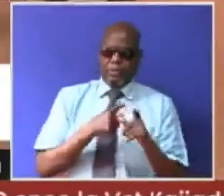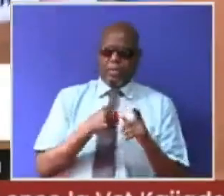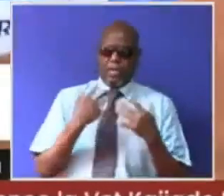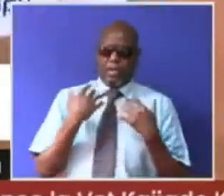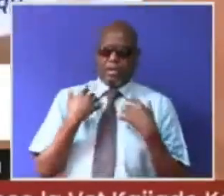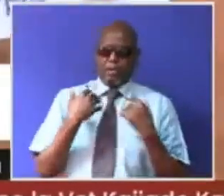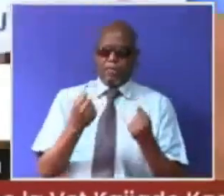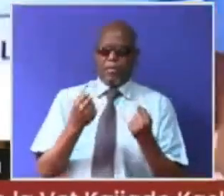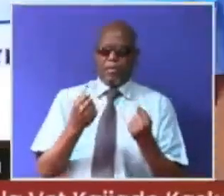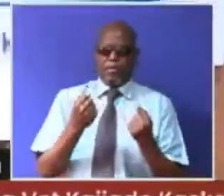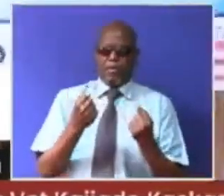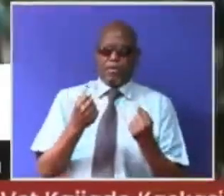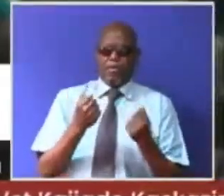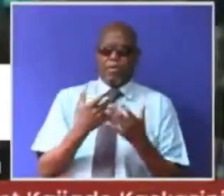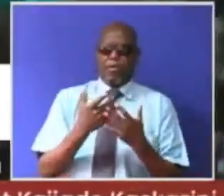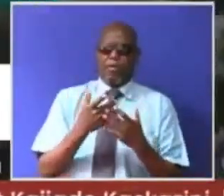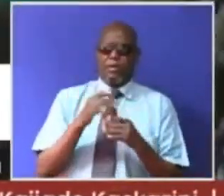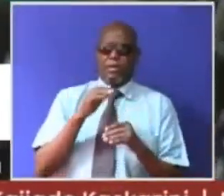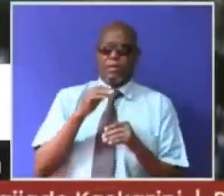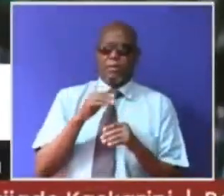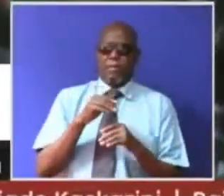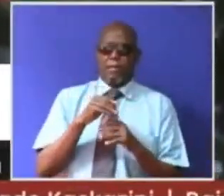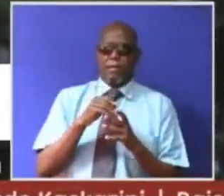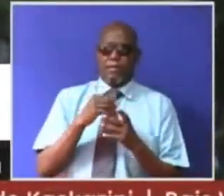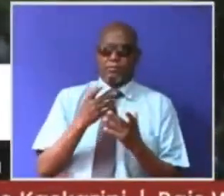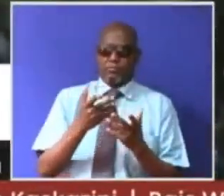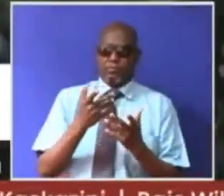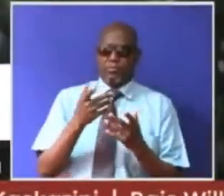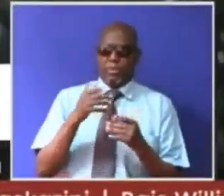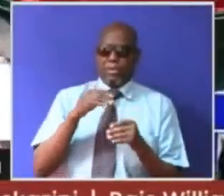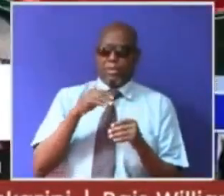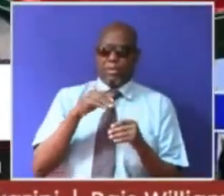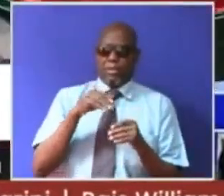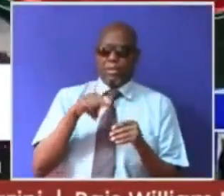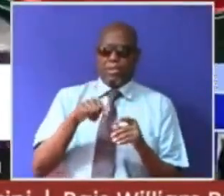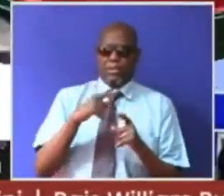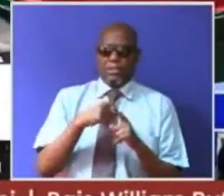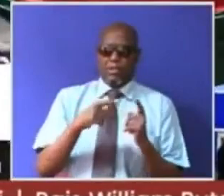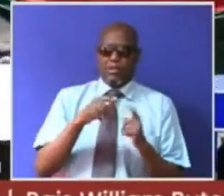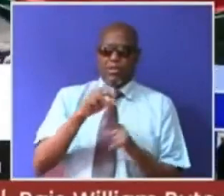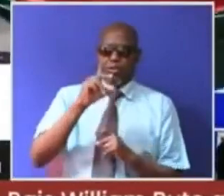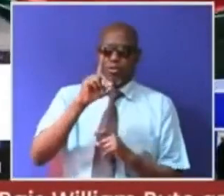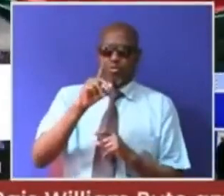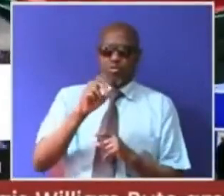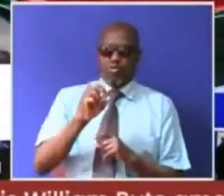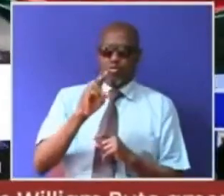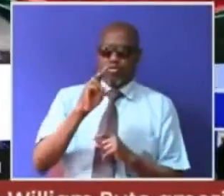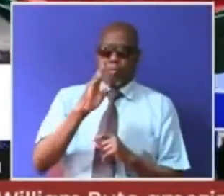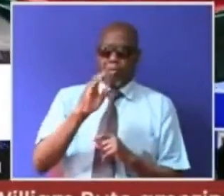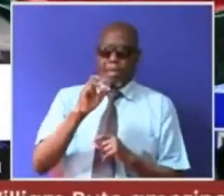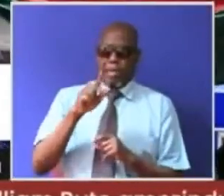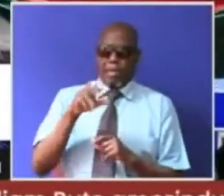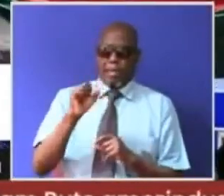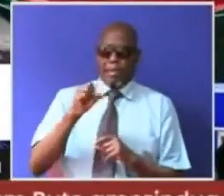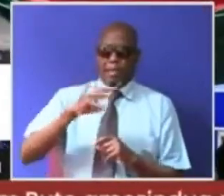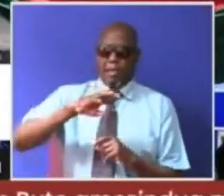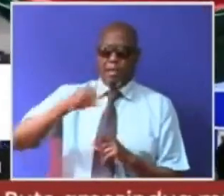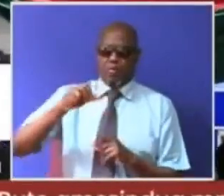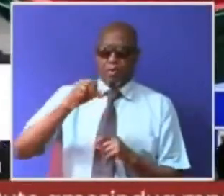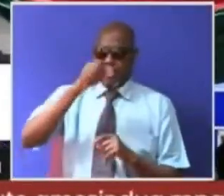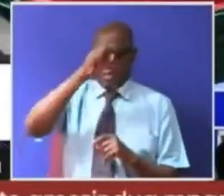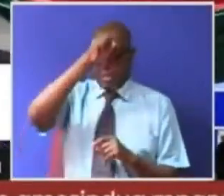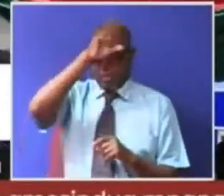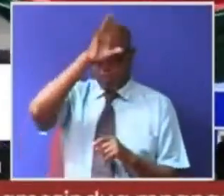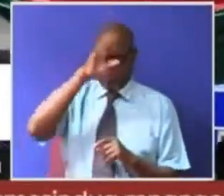afya ya kinywa duniani mwaka huu, ambayo iliadhimishwa katika uwanja wa Ndumbiri, kaunti ya Kiambu. Mpango wa mafunzo